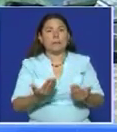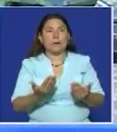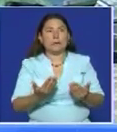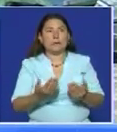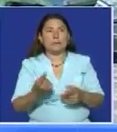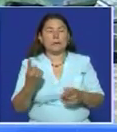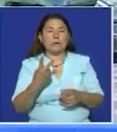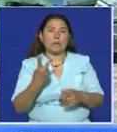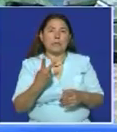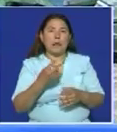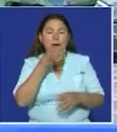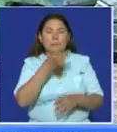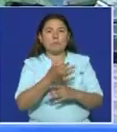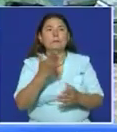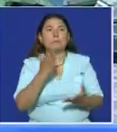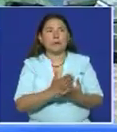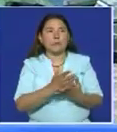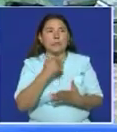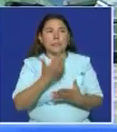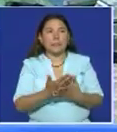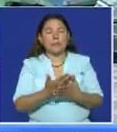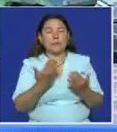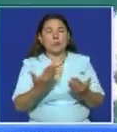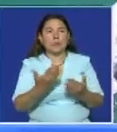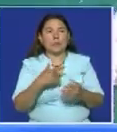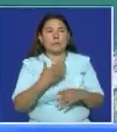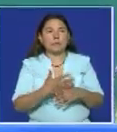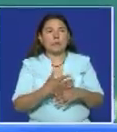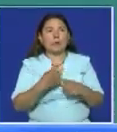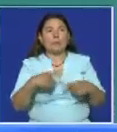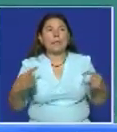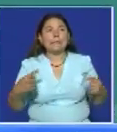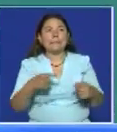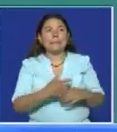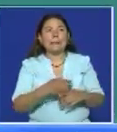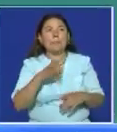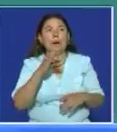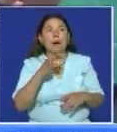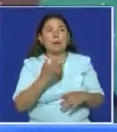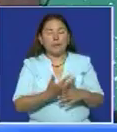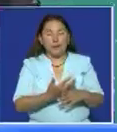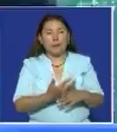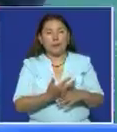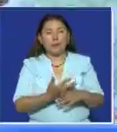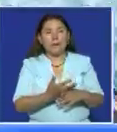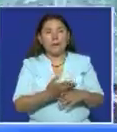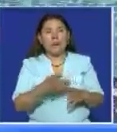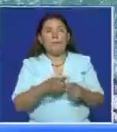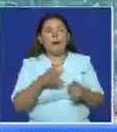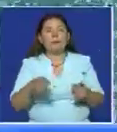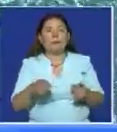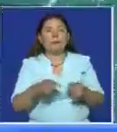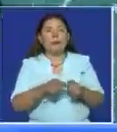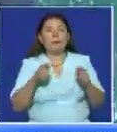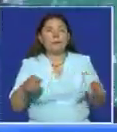бір-екі байытымыз бар, соның арқасында. Бұдан басқа кедендік бақылау бекеттерінде, әуежайларда, вокзалдарда және ірі